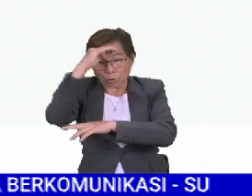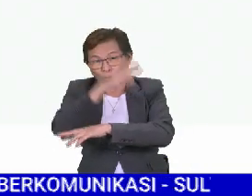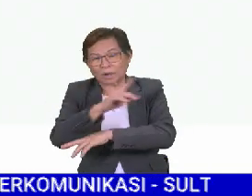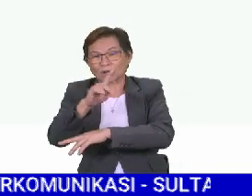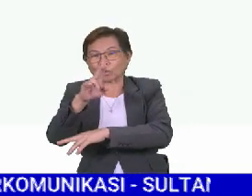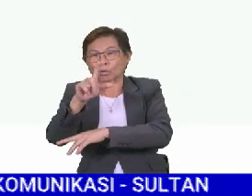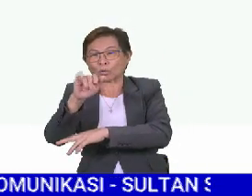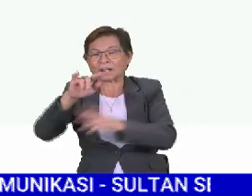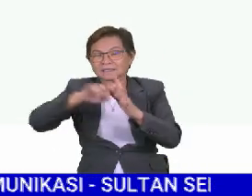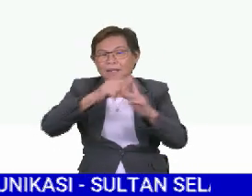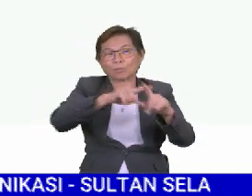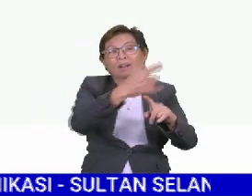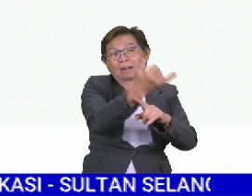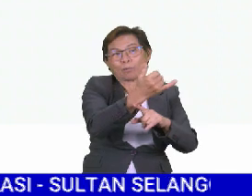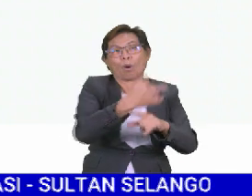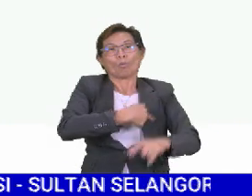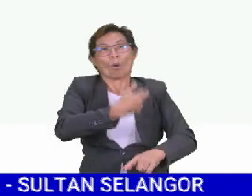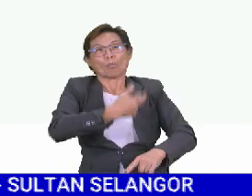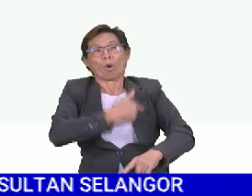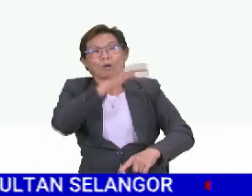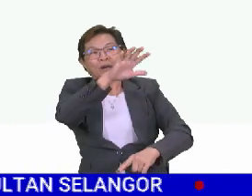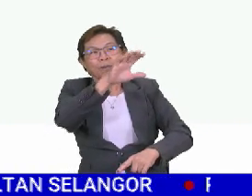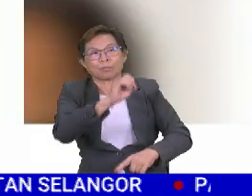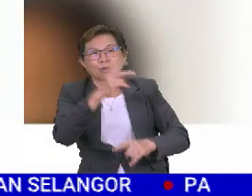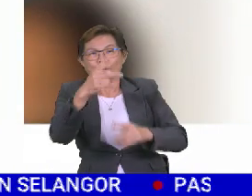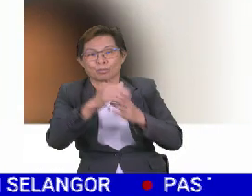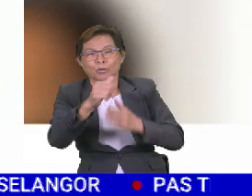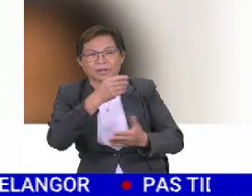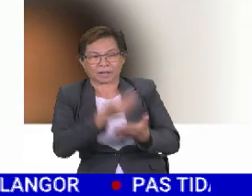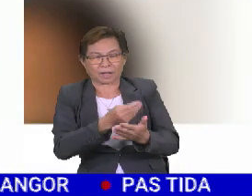kulai saja lalu yang melibatkan kerugian dan 50.000